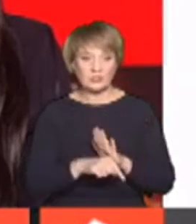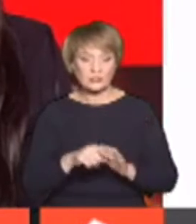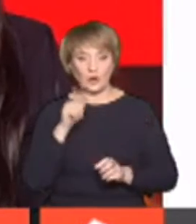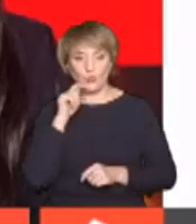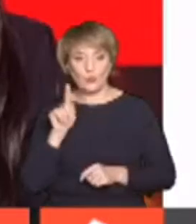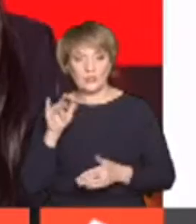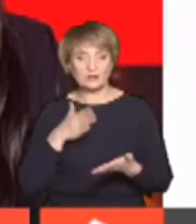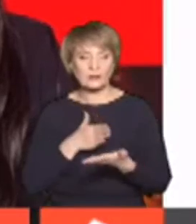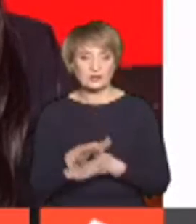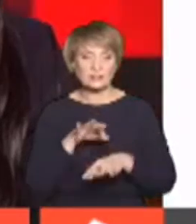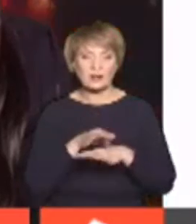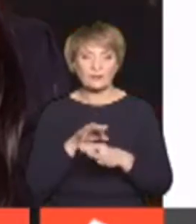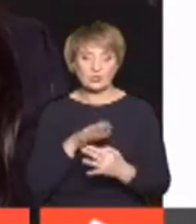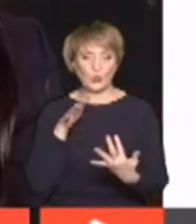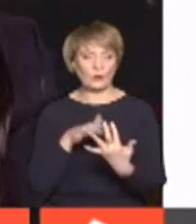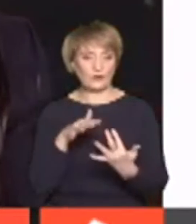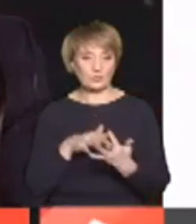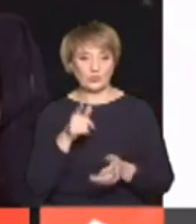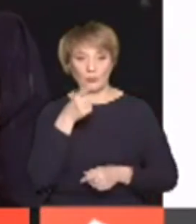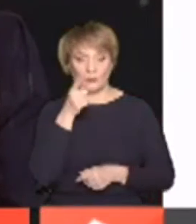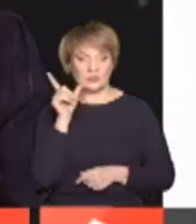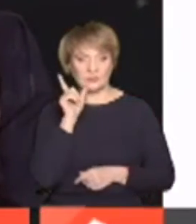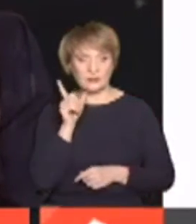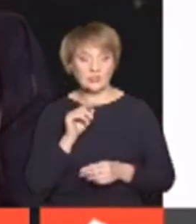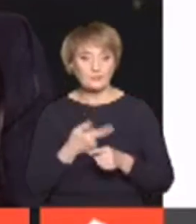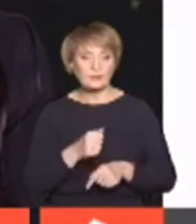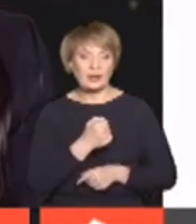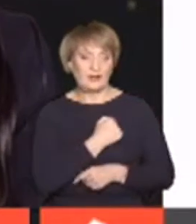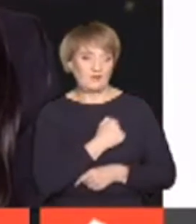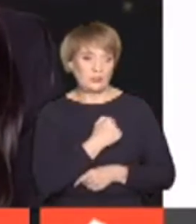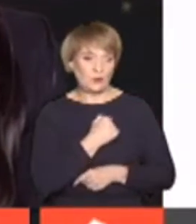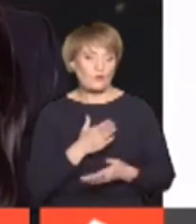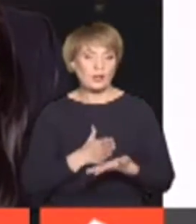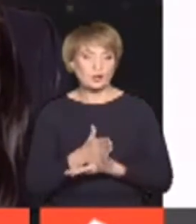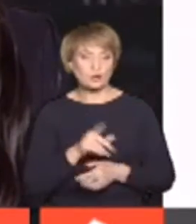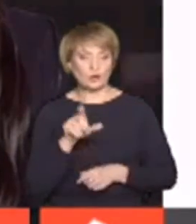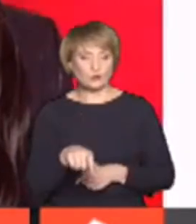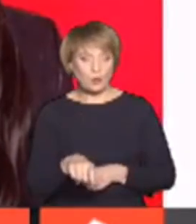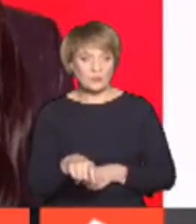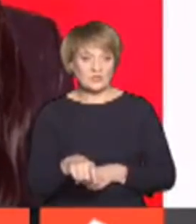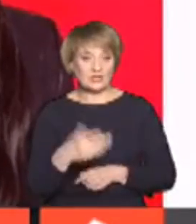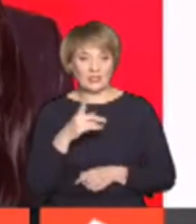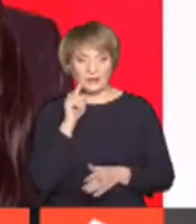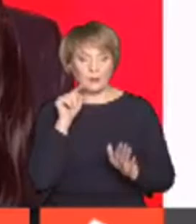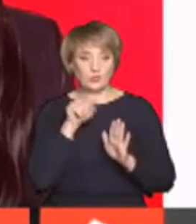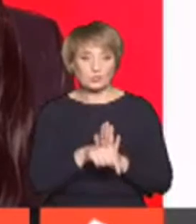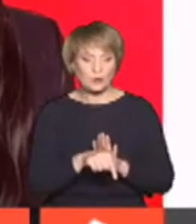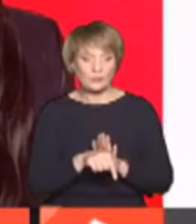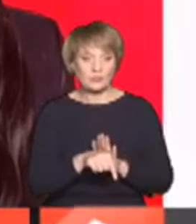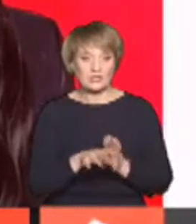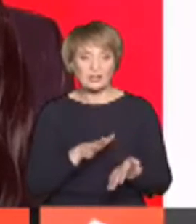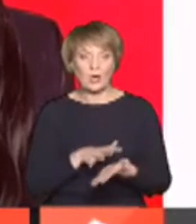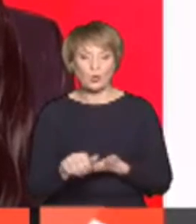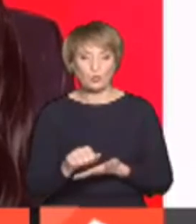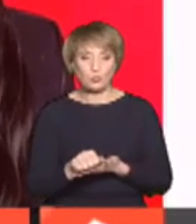політику, і взагалі веде війну. Нагадаю, у нас позавчора закатували військовослужбовця. який потрапив на окуповану територію,